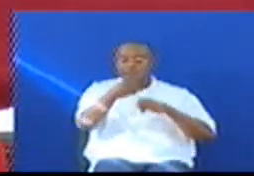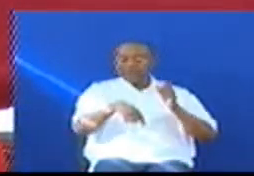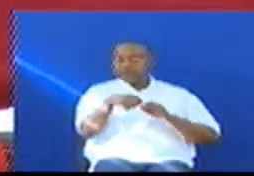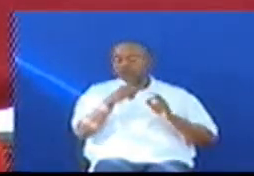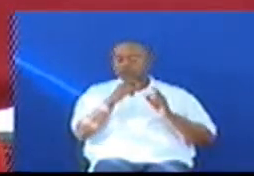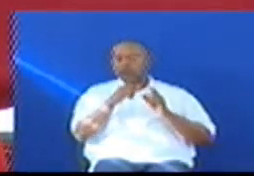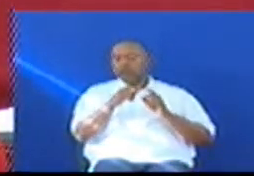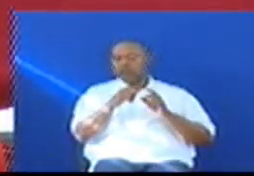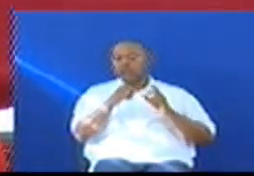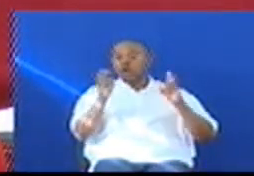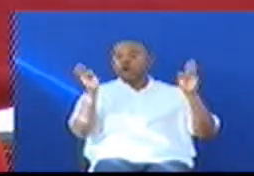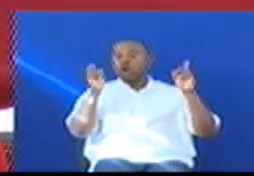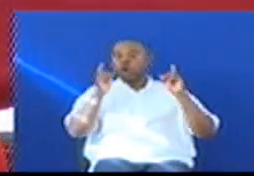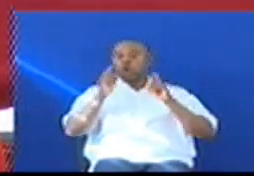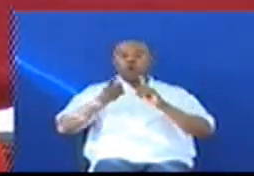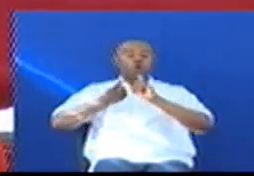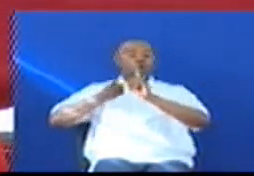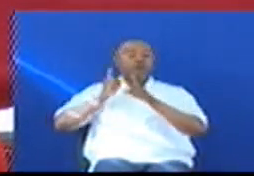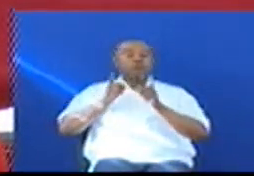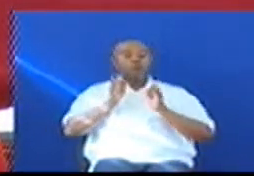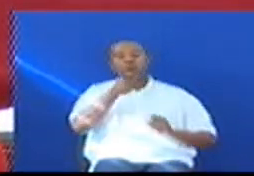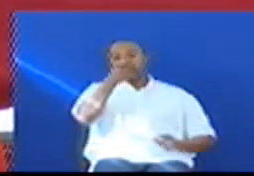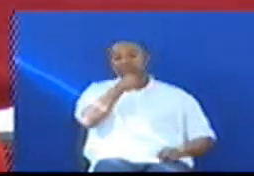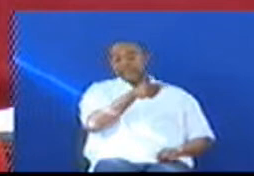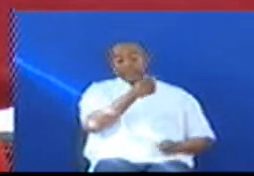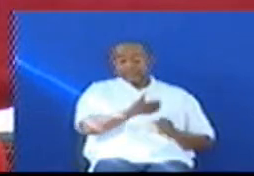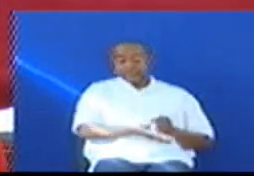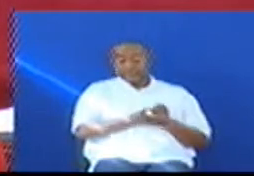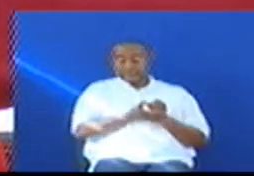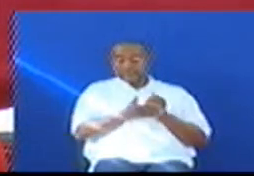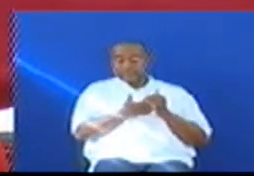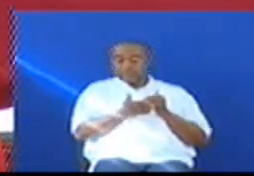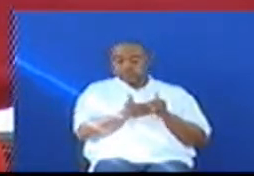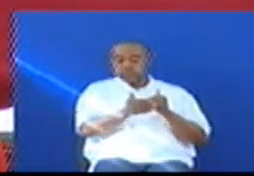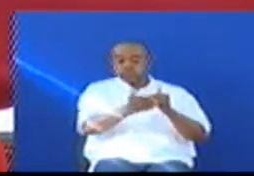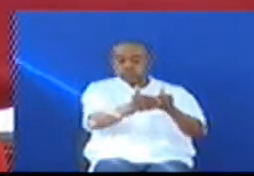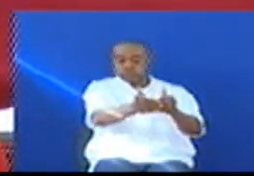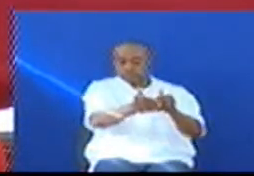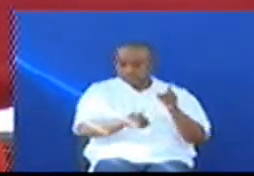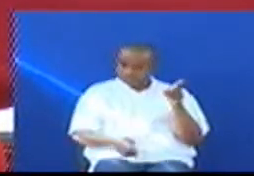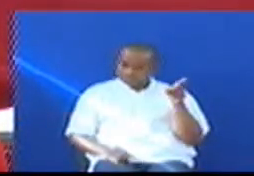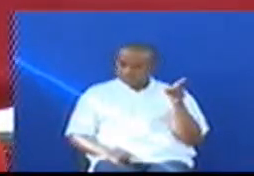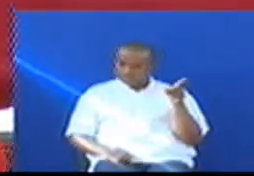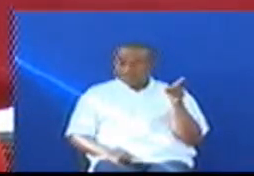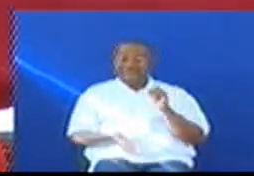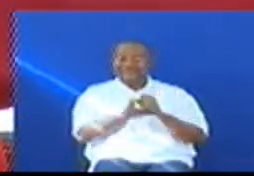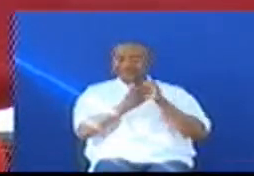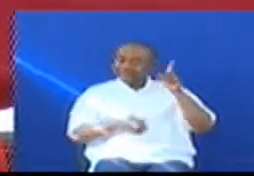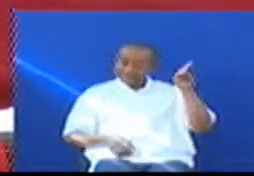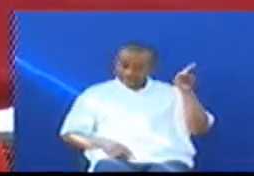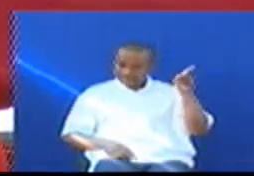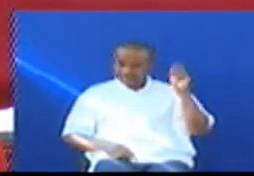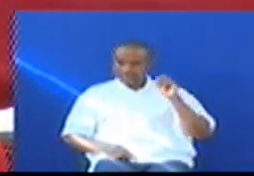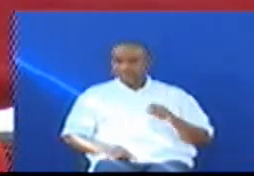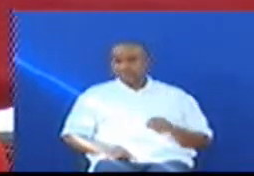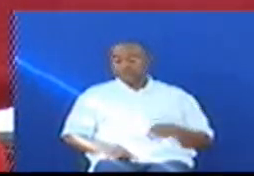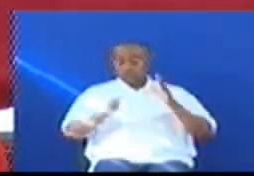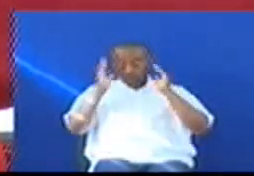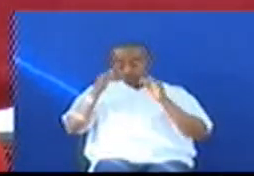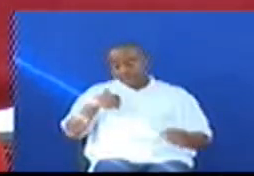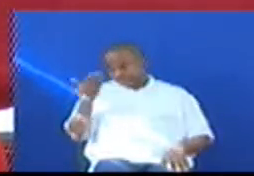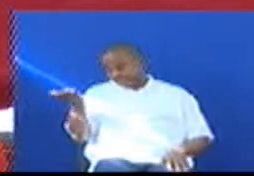kubwa kuliko ilivyo sasa hivi. Zingesogeza shughuli zinazofanyika pale kwa haraka zaidi. Mheshimiwa